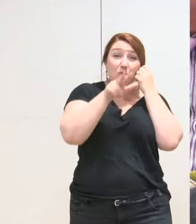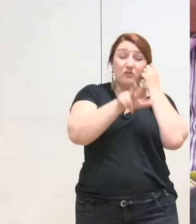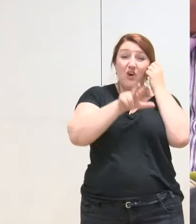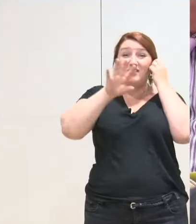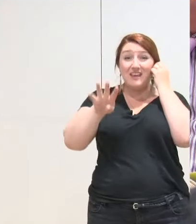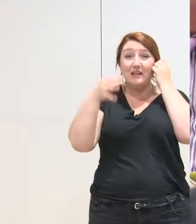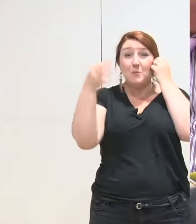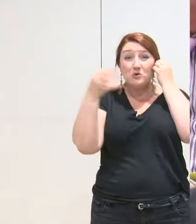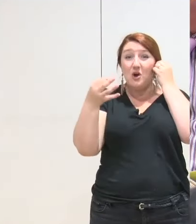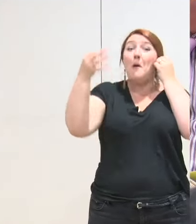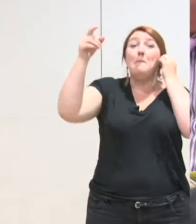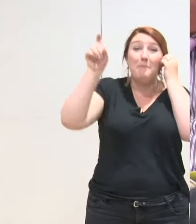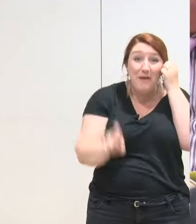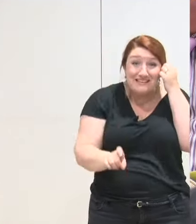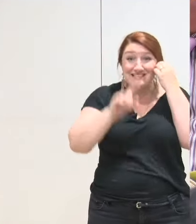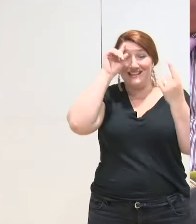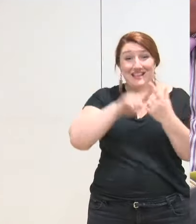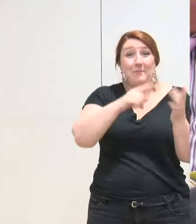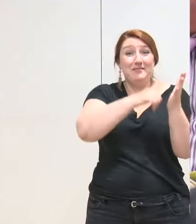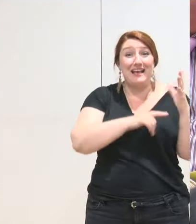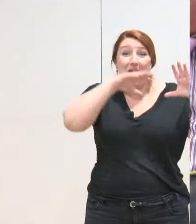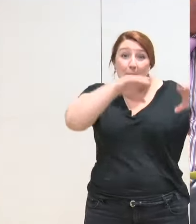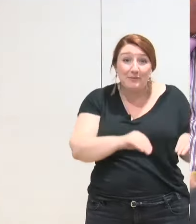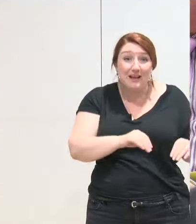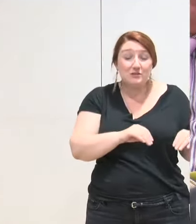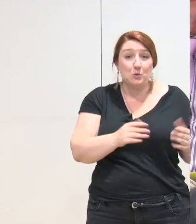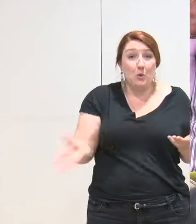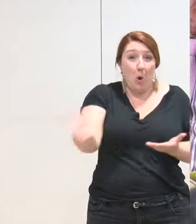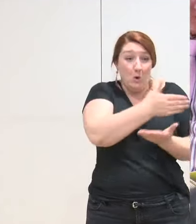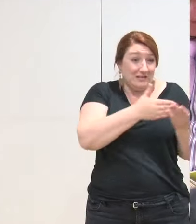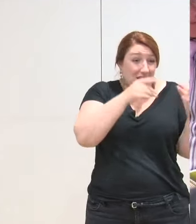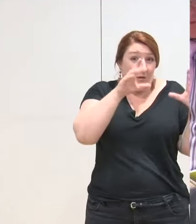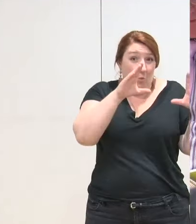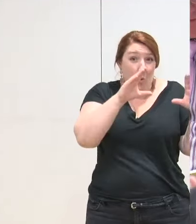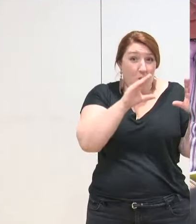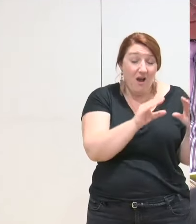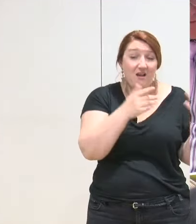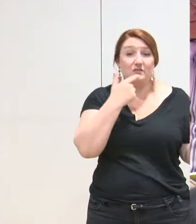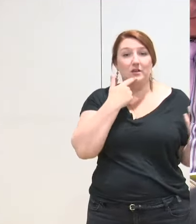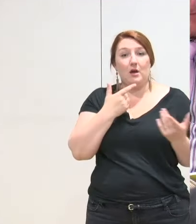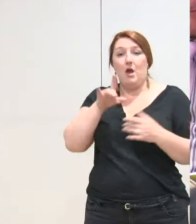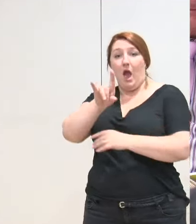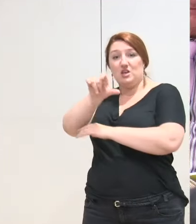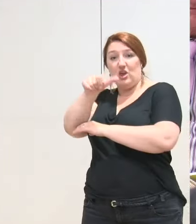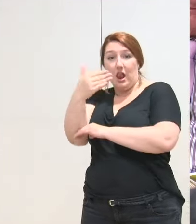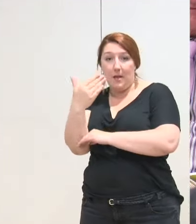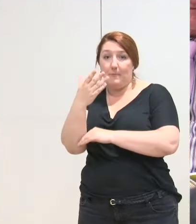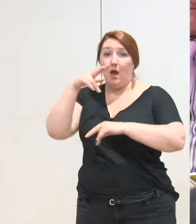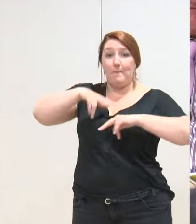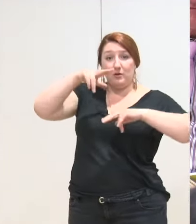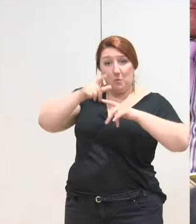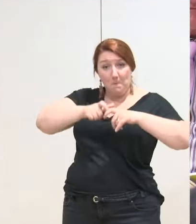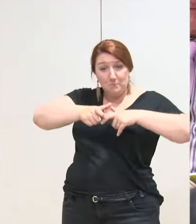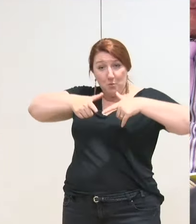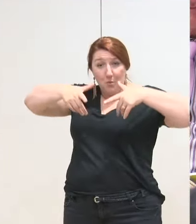% sur les recettes lié à la taxe d'habitation si nous avons encore plus de logements sociaux nous prenons le risque nous prenons le